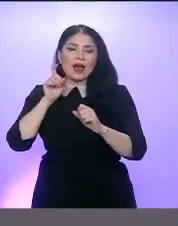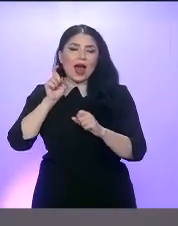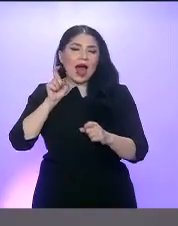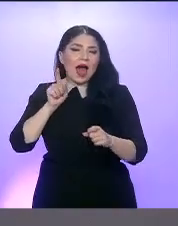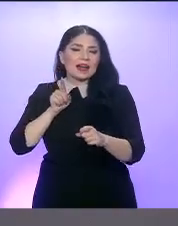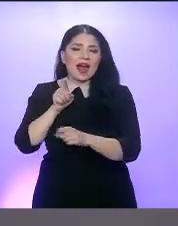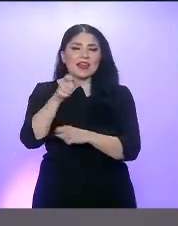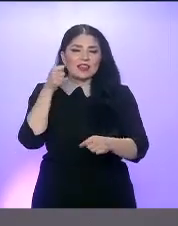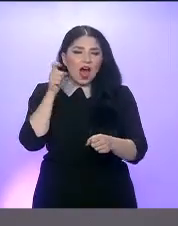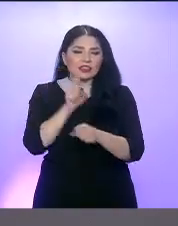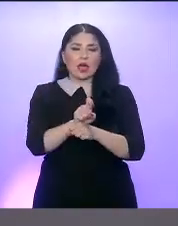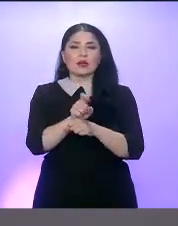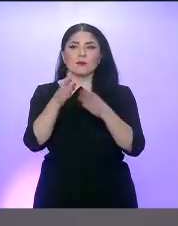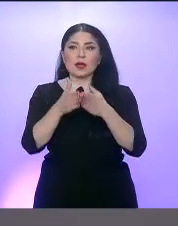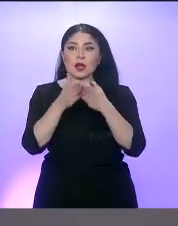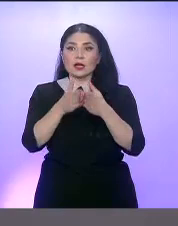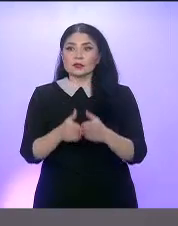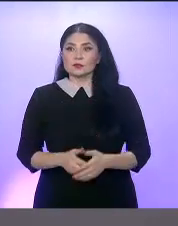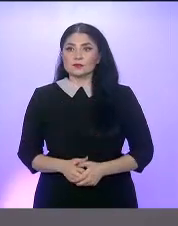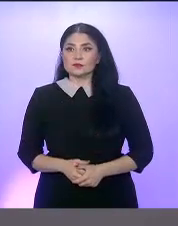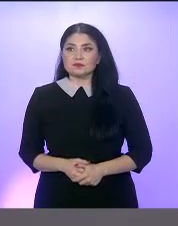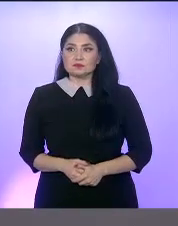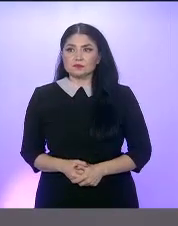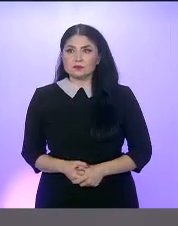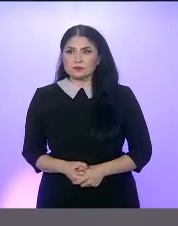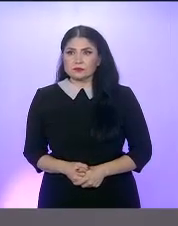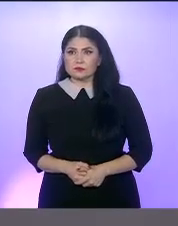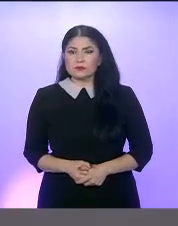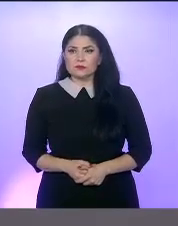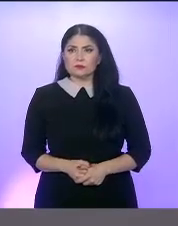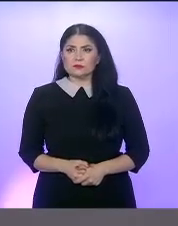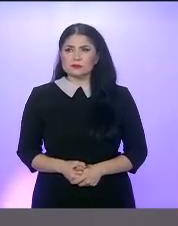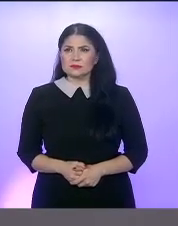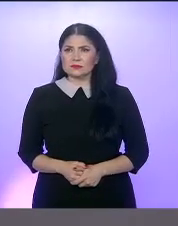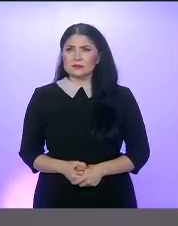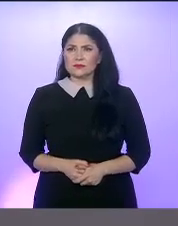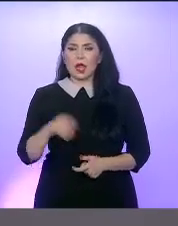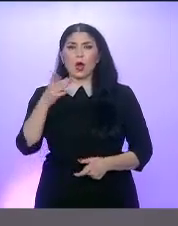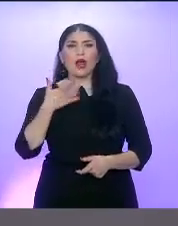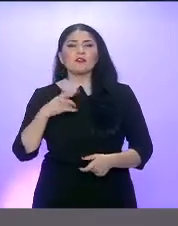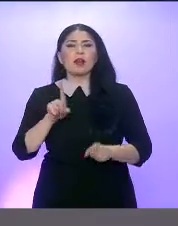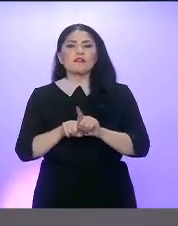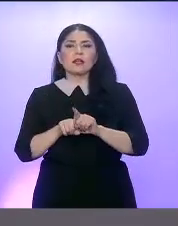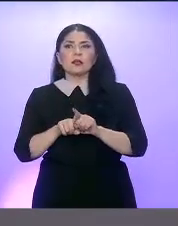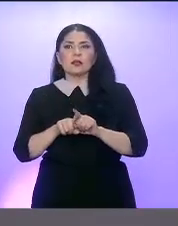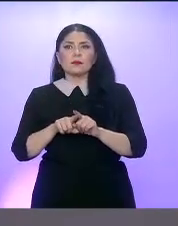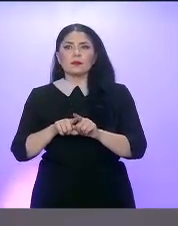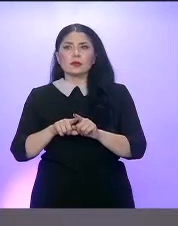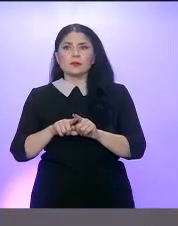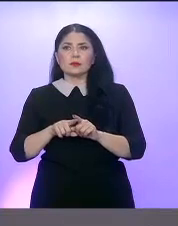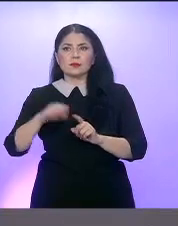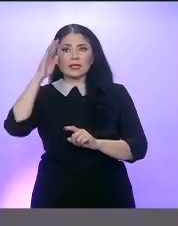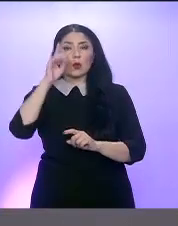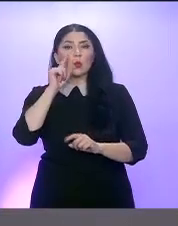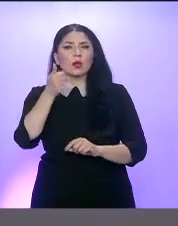s-ar fi aflat militari ucraineni care ar fi vrut să facă un desant, să atace zona respectivă.